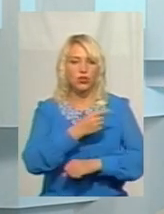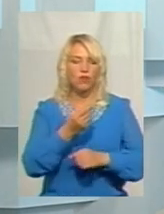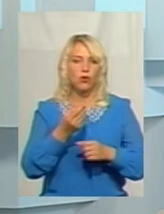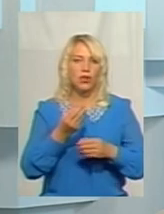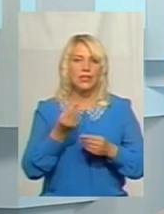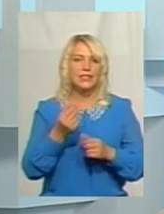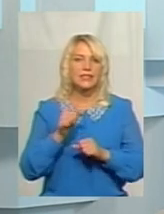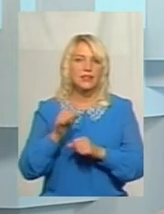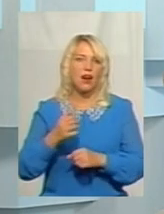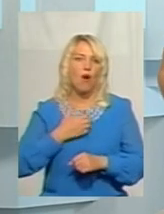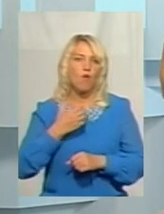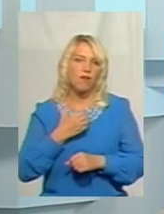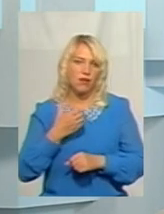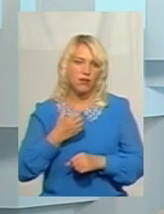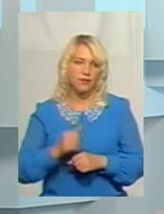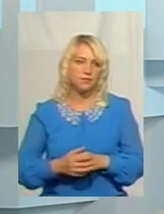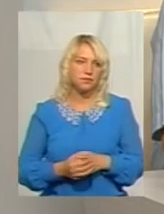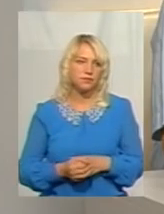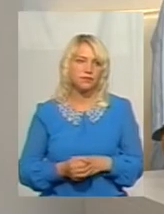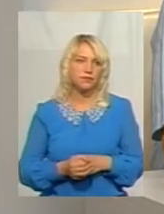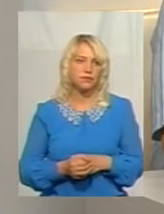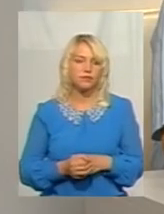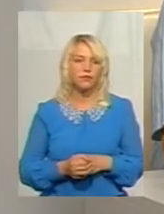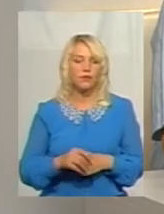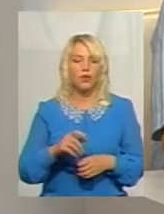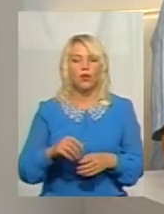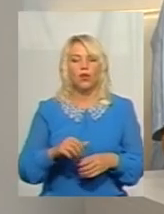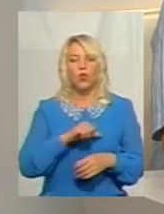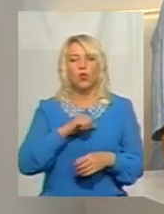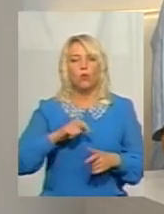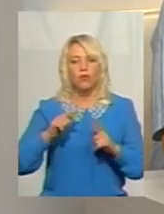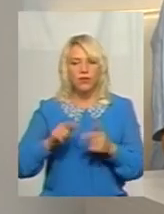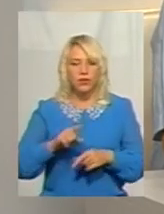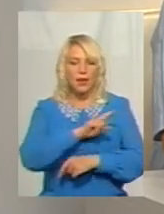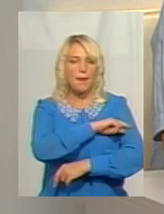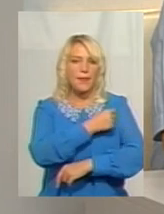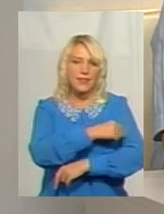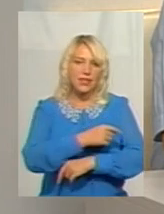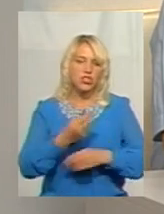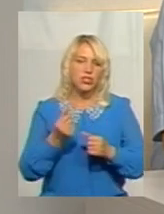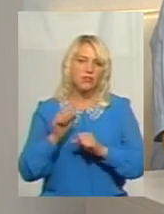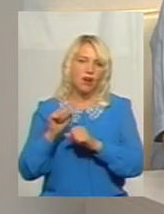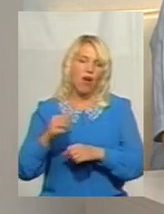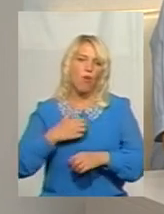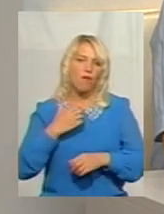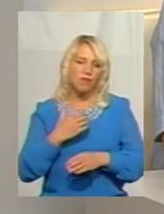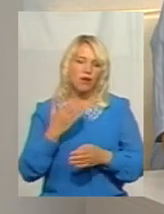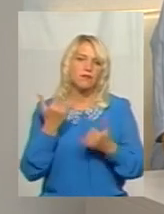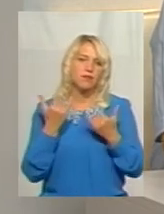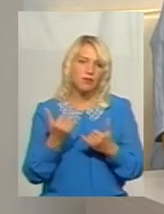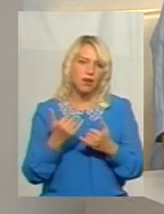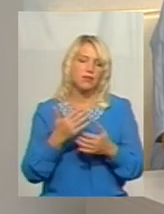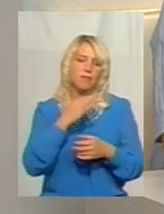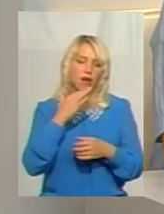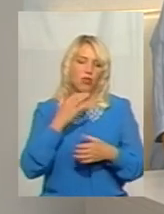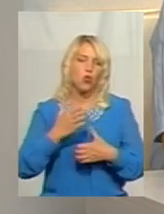час. Думаю, стисло можете зорієнтувати в цьому. Добровільне медичне страхування, воно дійсне і зараз, і багато страхових компаній